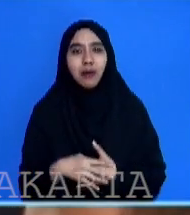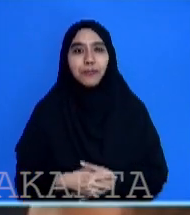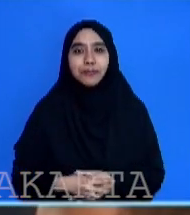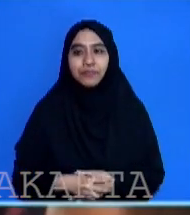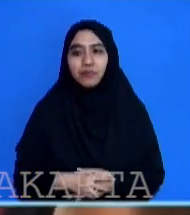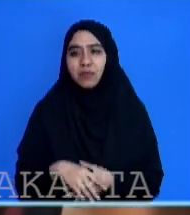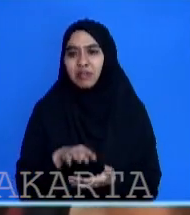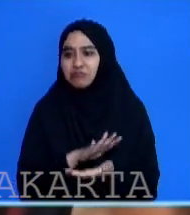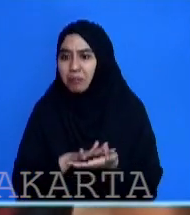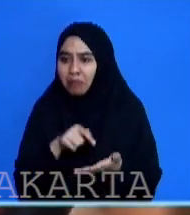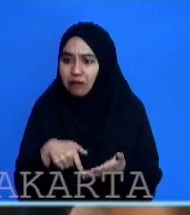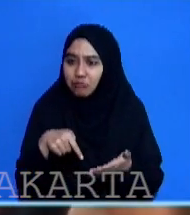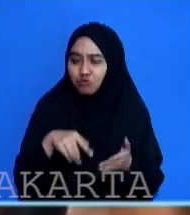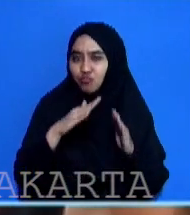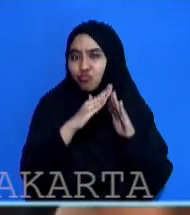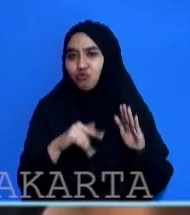berkesanunjungiumah